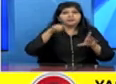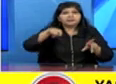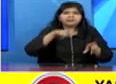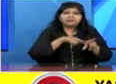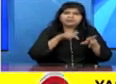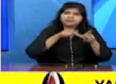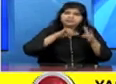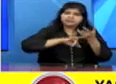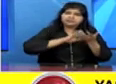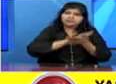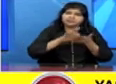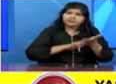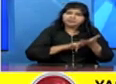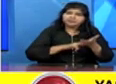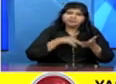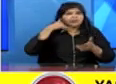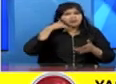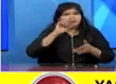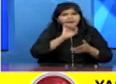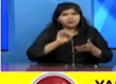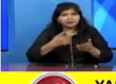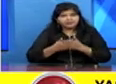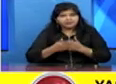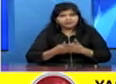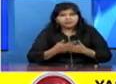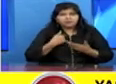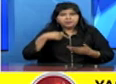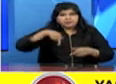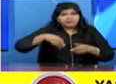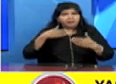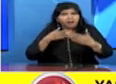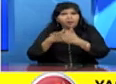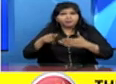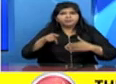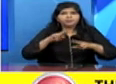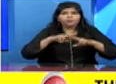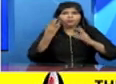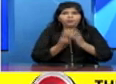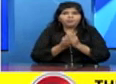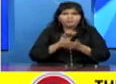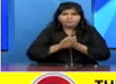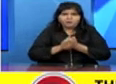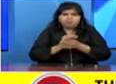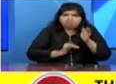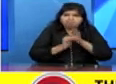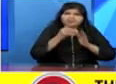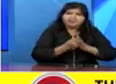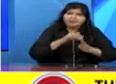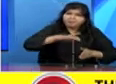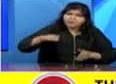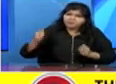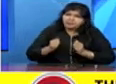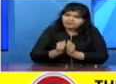ने नरेंद्र मोदी ऐप पर लिखा है कि वे लॉकडाउन में फैमिली बॉन्डिंग को मजबूत कर रहे हैं, बच्चों के